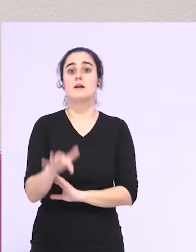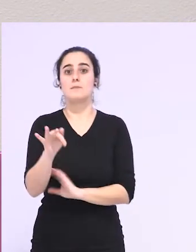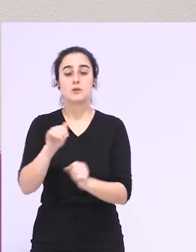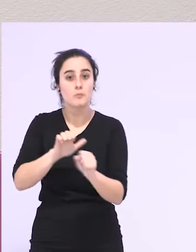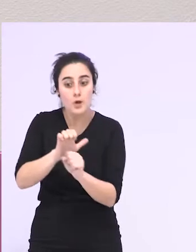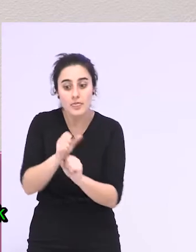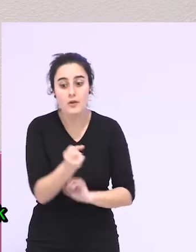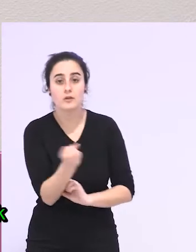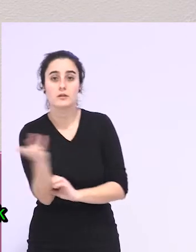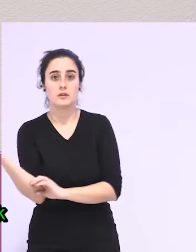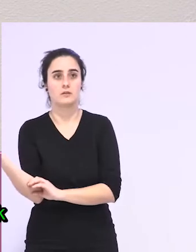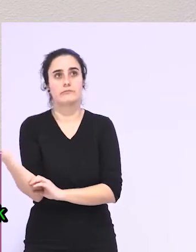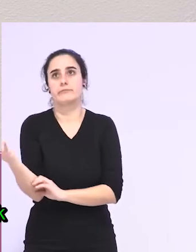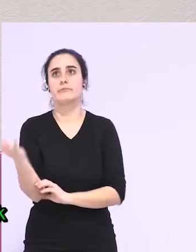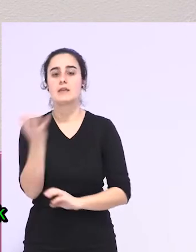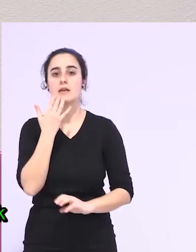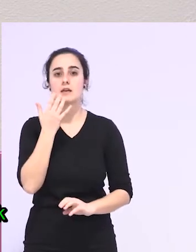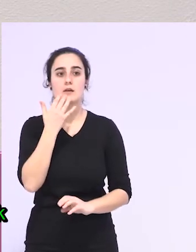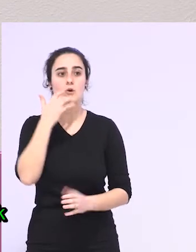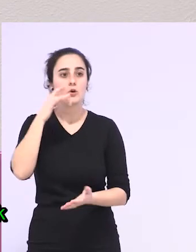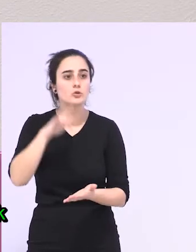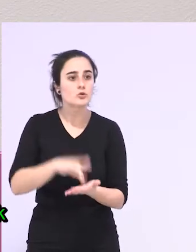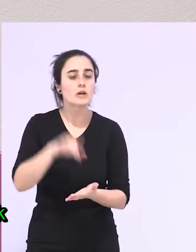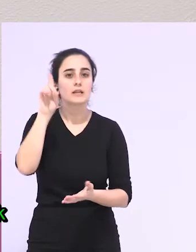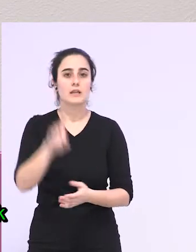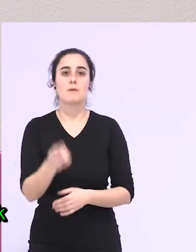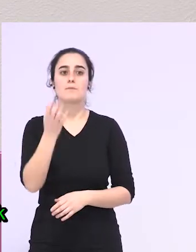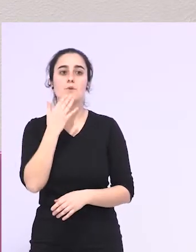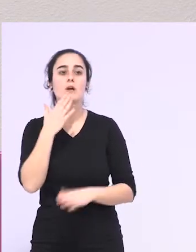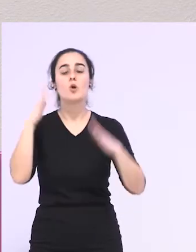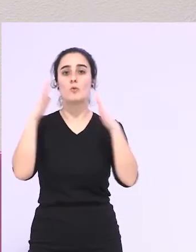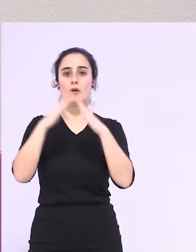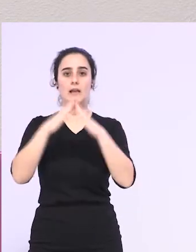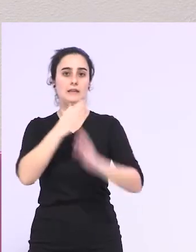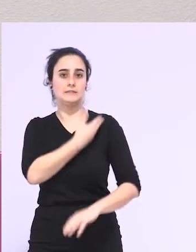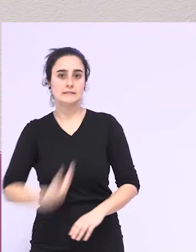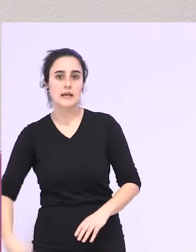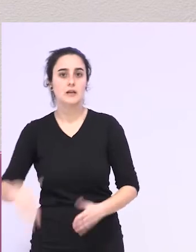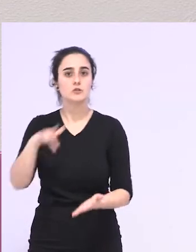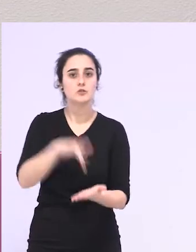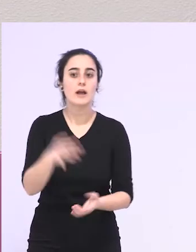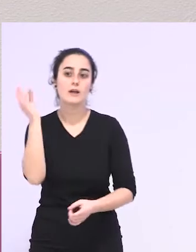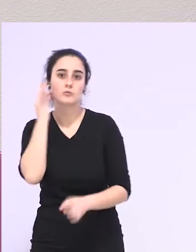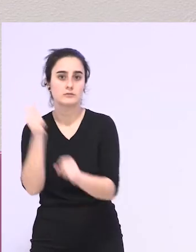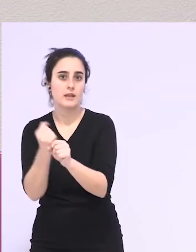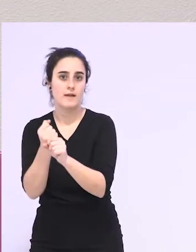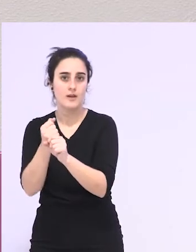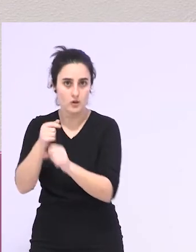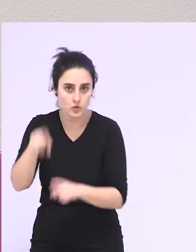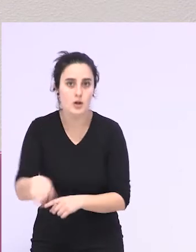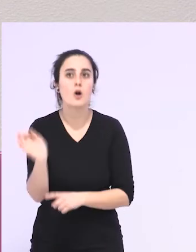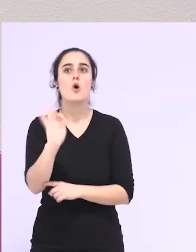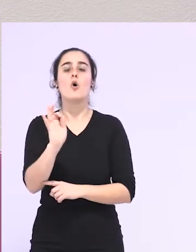guztiak, demagun neskamei egiten zizkietenak etxeko jauntxoek, jornalari egiten